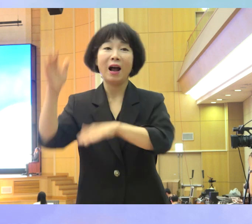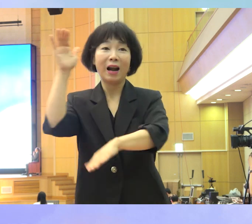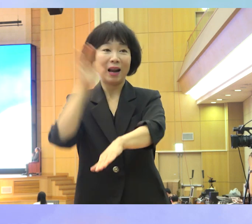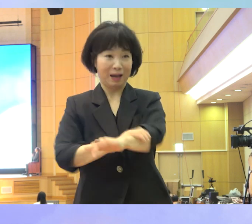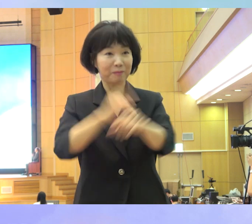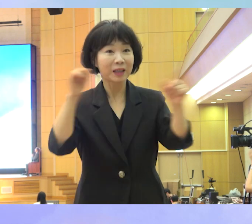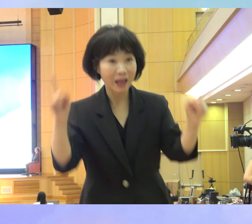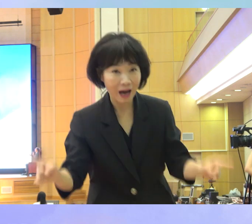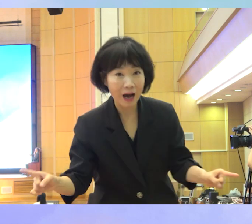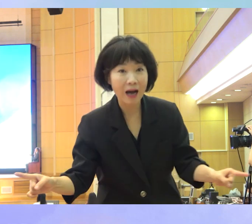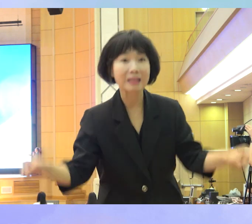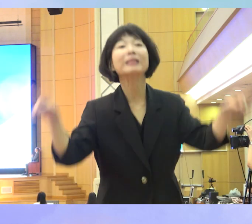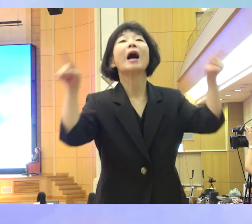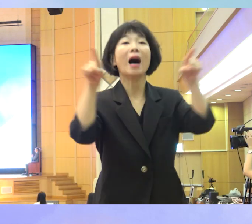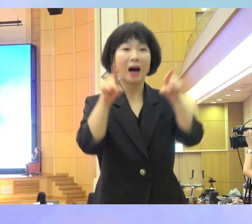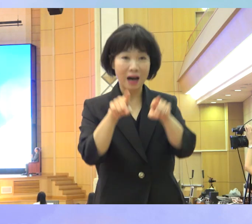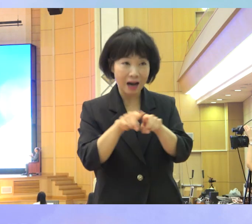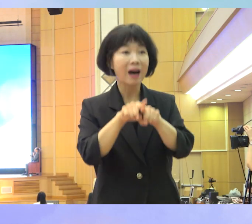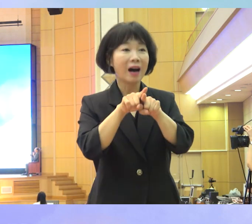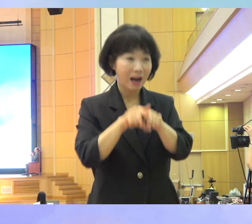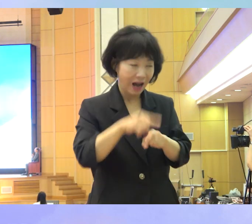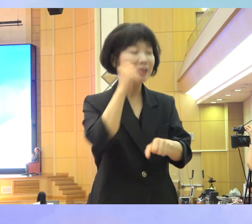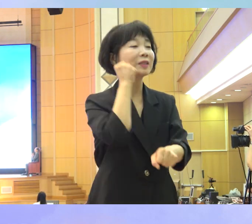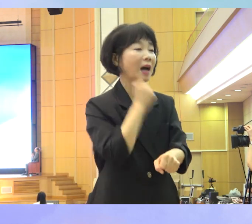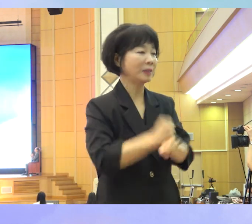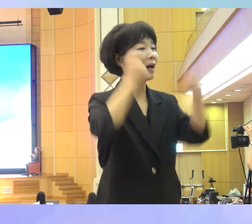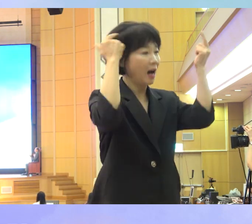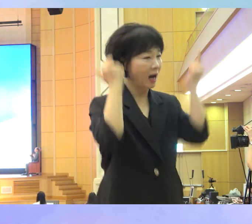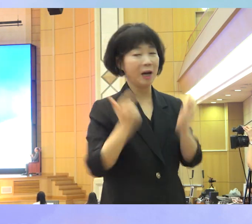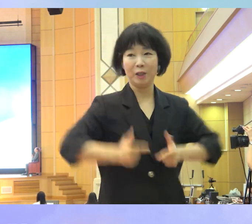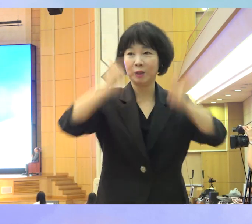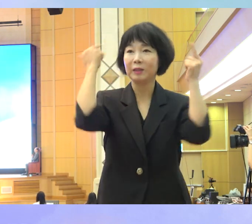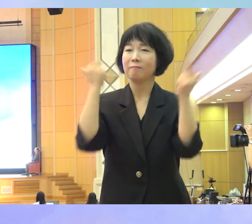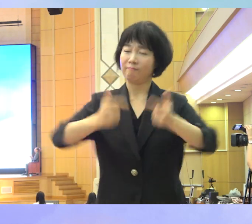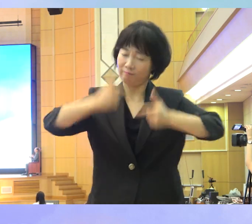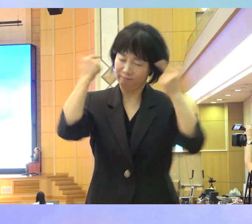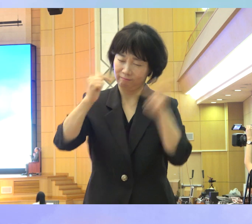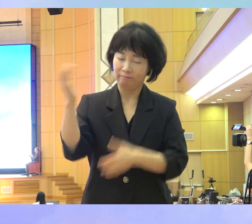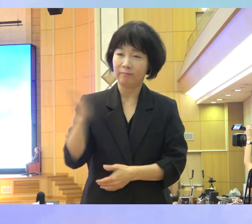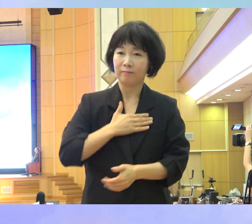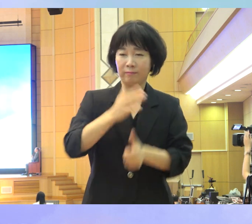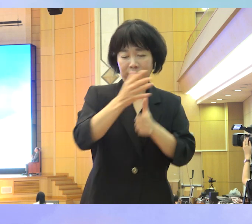팔 함께하사 항상 나를